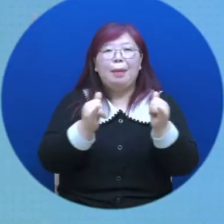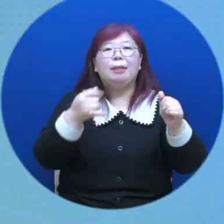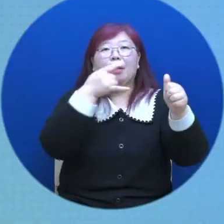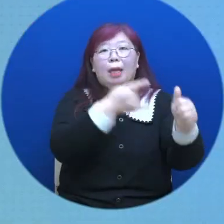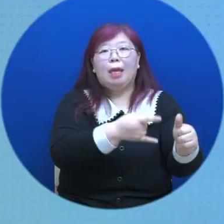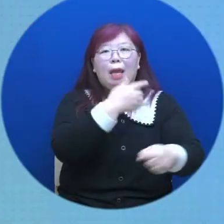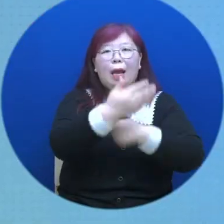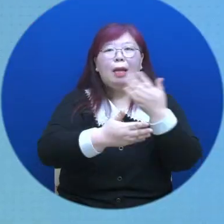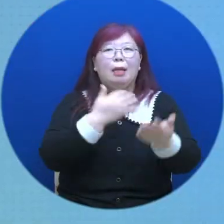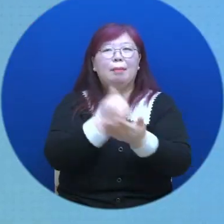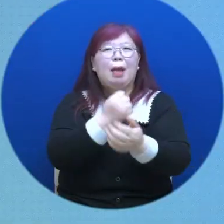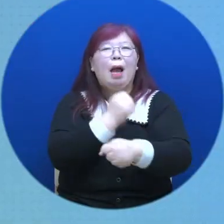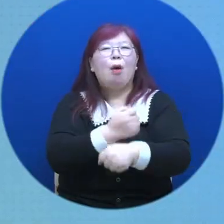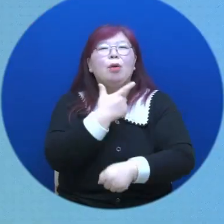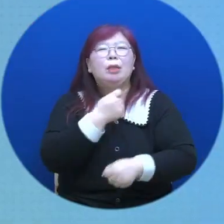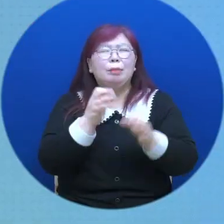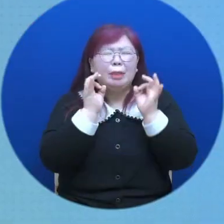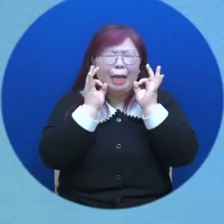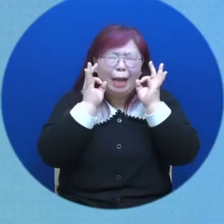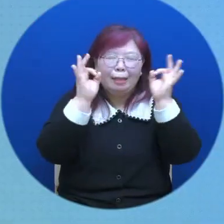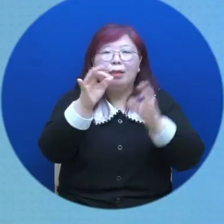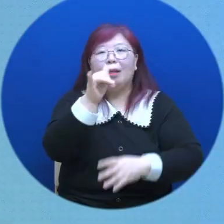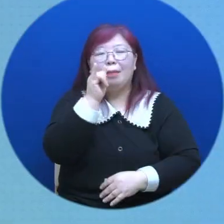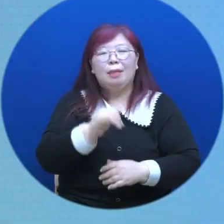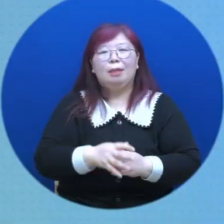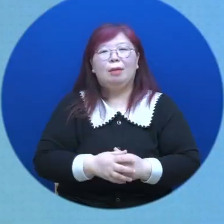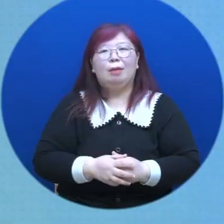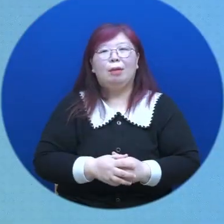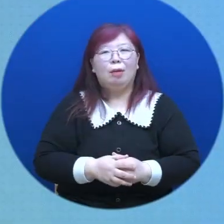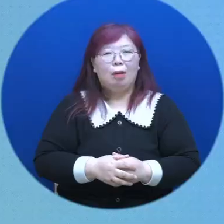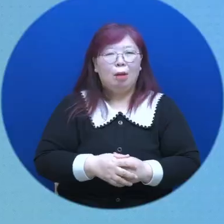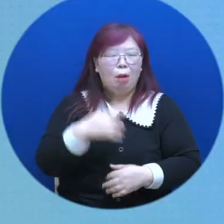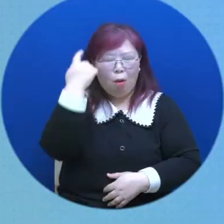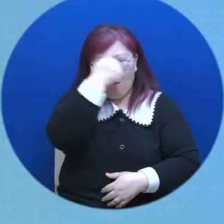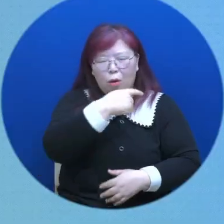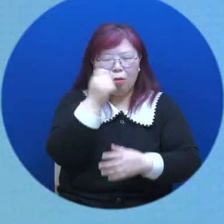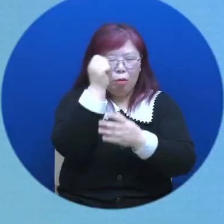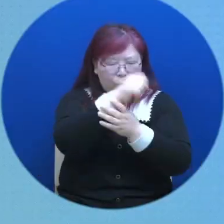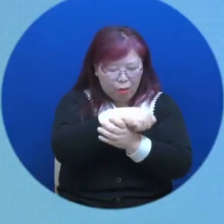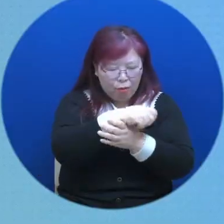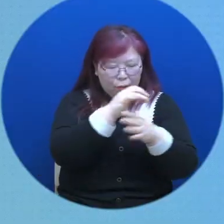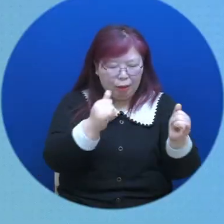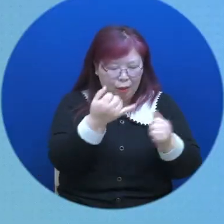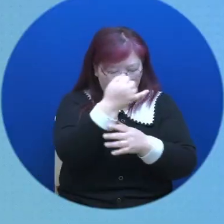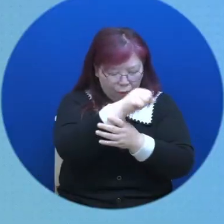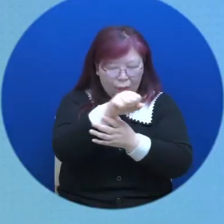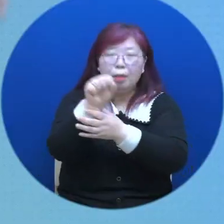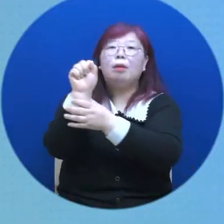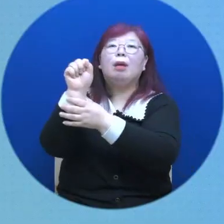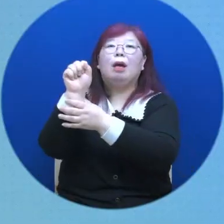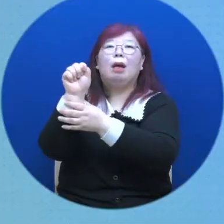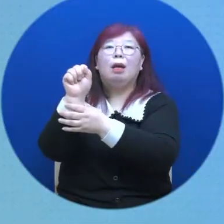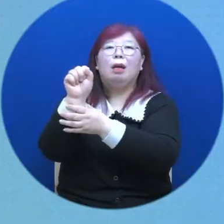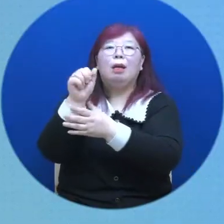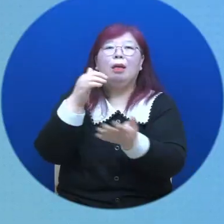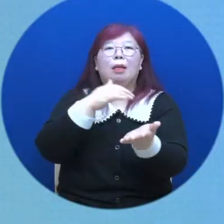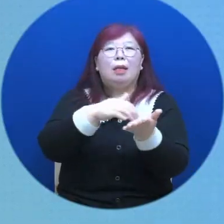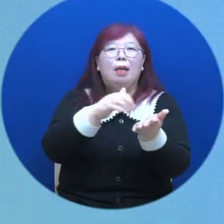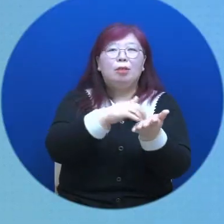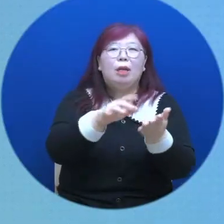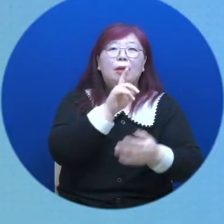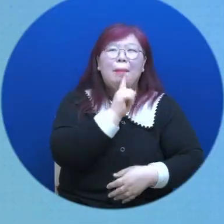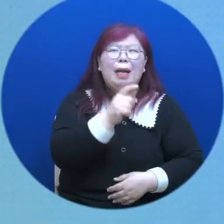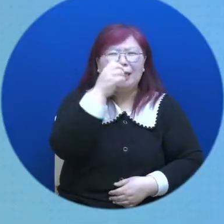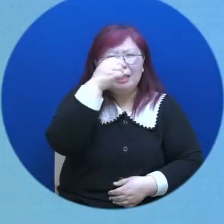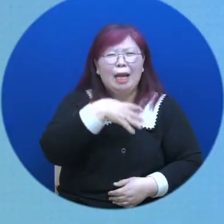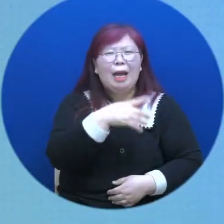하나님이 하고 싶은 간절함이 있습니다. 고개 숙인 자들이여 고개를 들라. 계수하다는 말은